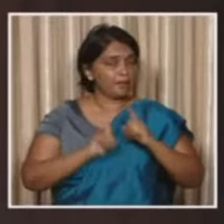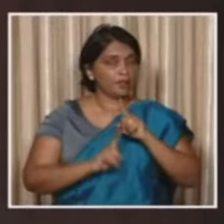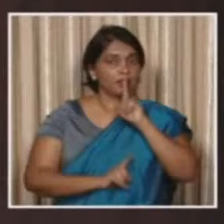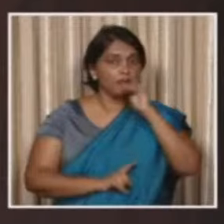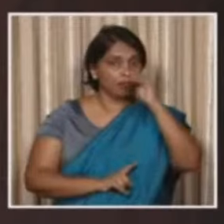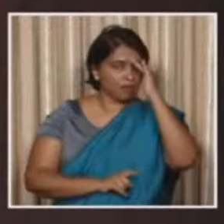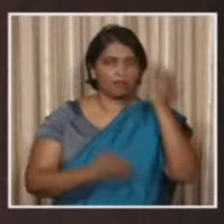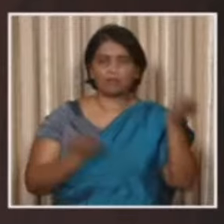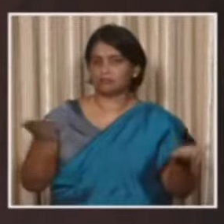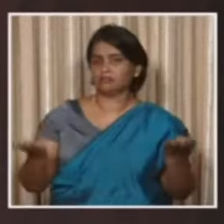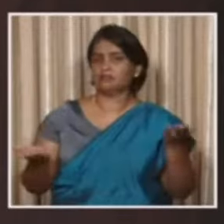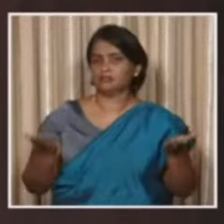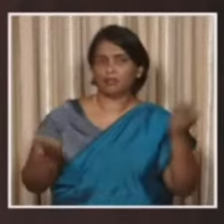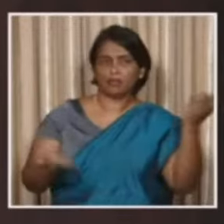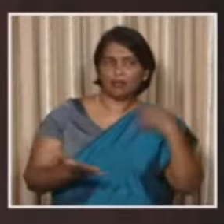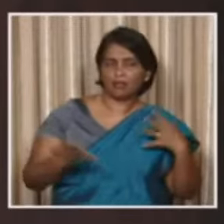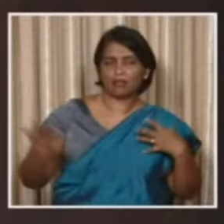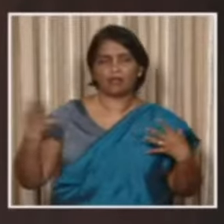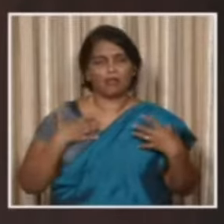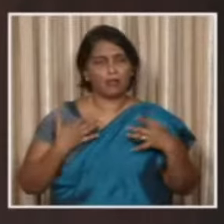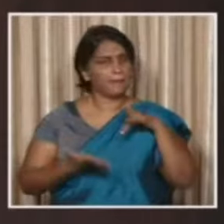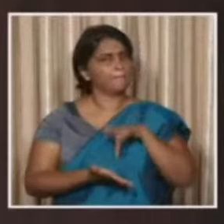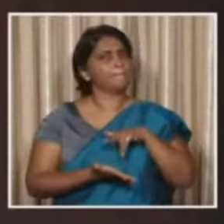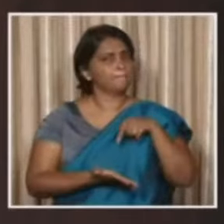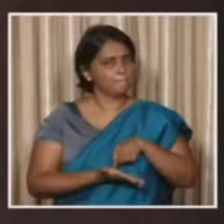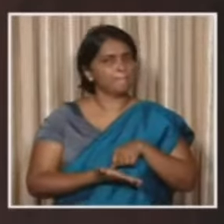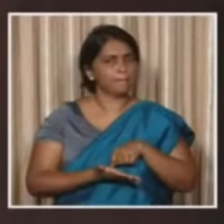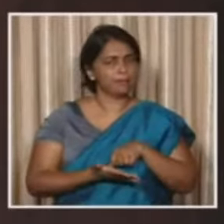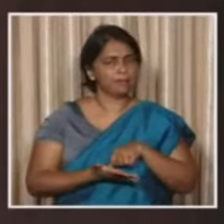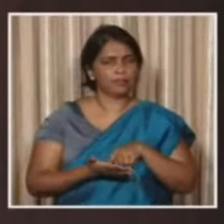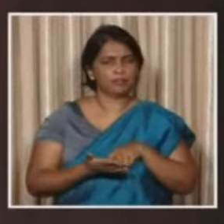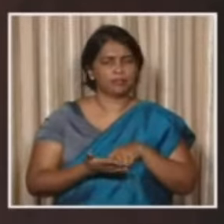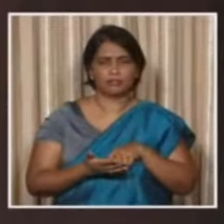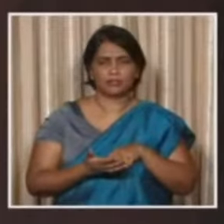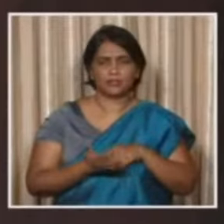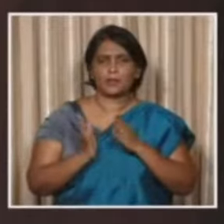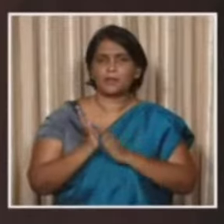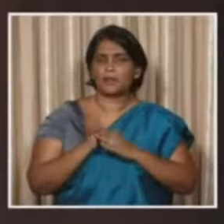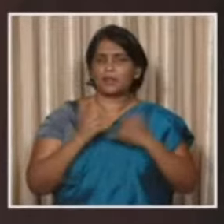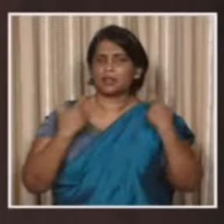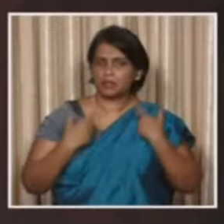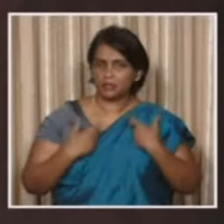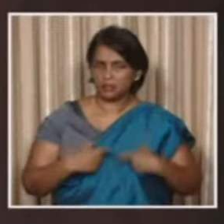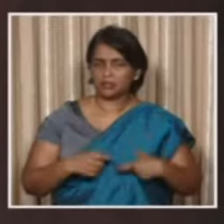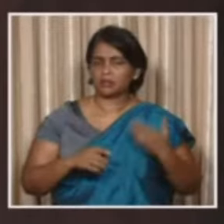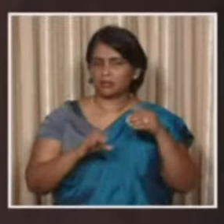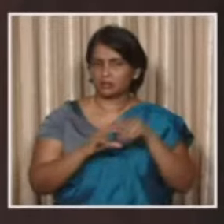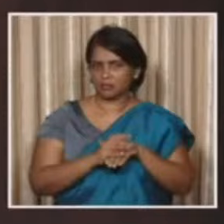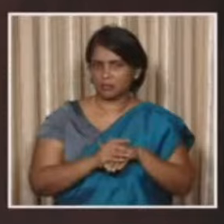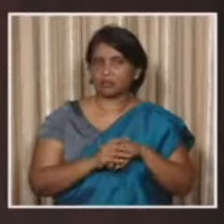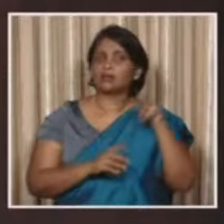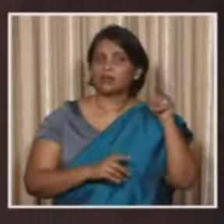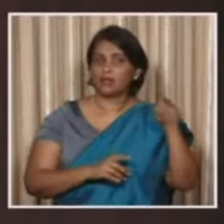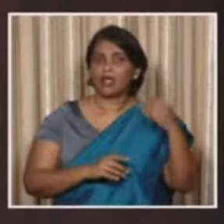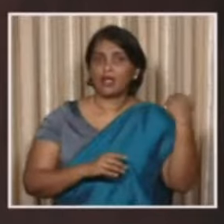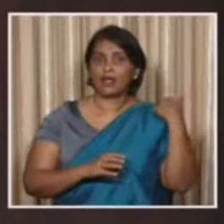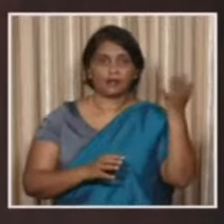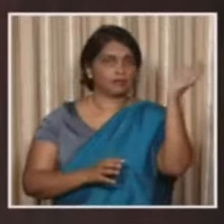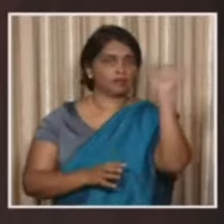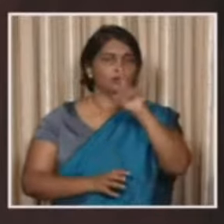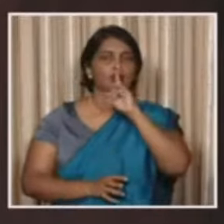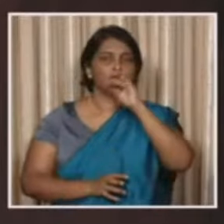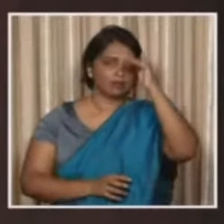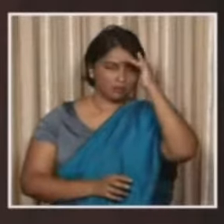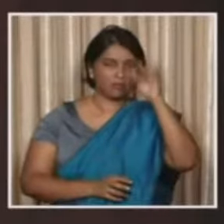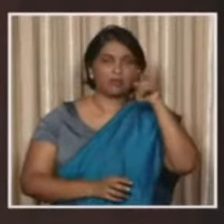කතානායකිනේ දෙපැත්තම සමන් දෙන්නේ. ස්වාධීනත්වය. මේ රටේ මහින්ද රාජපක්ෂ මැතිතුමා ඉන්නකොට එතුමාගේ අයියා පත් කරා කතානායක විදිහට